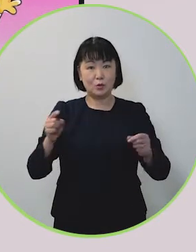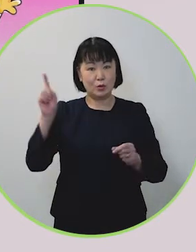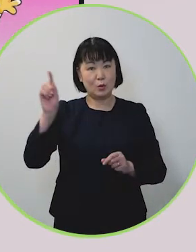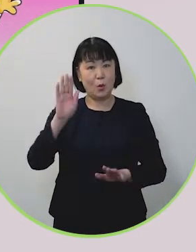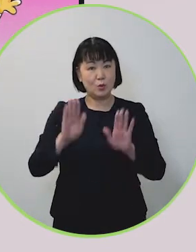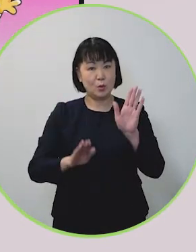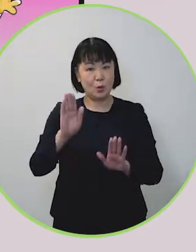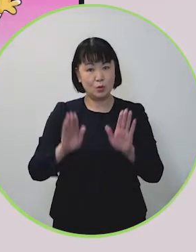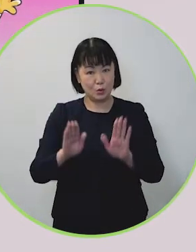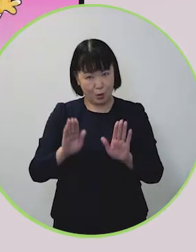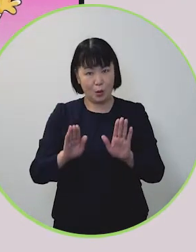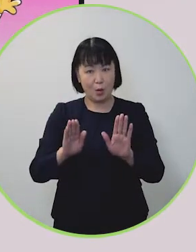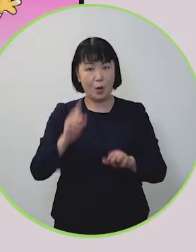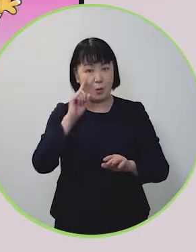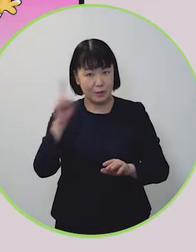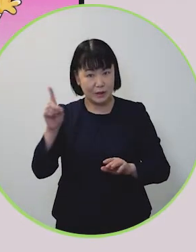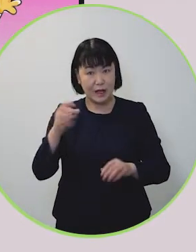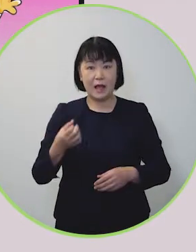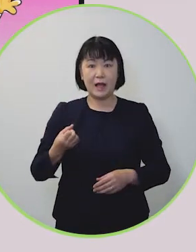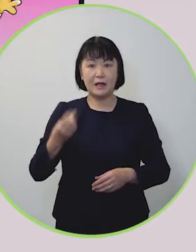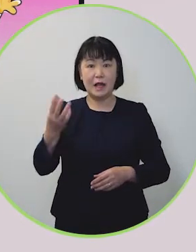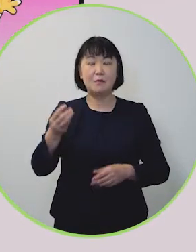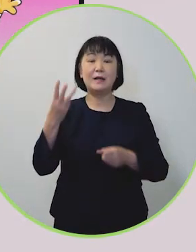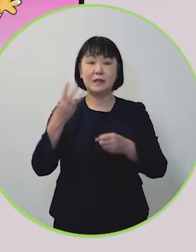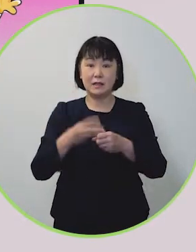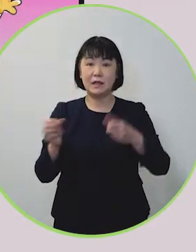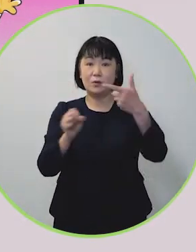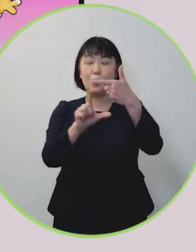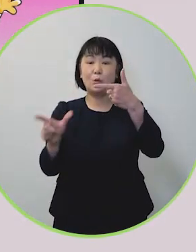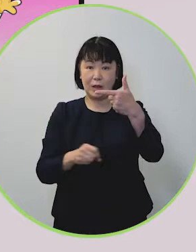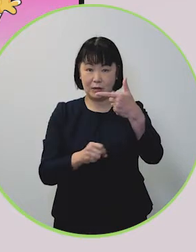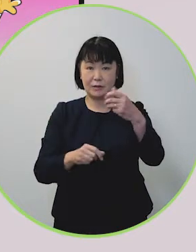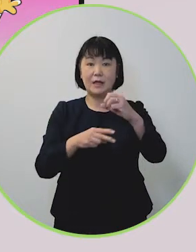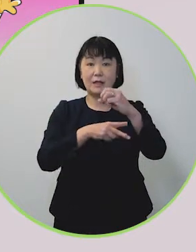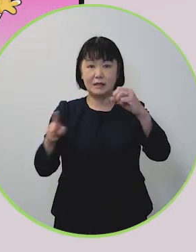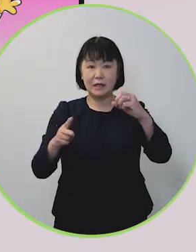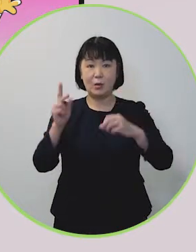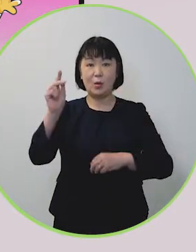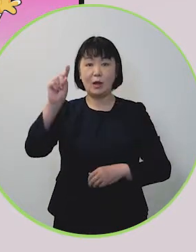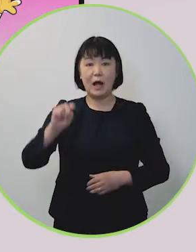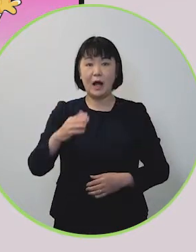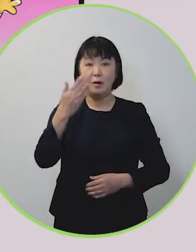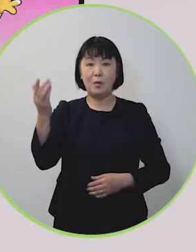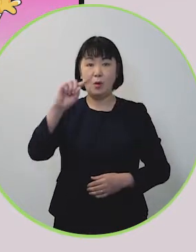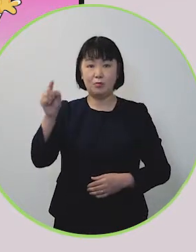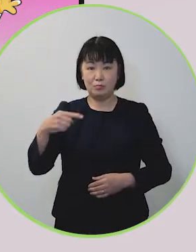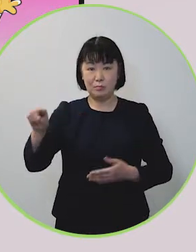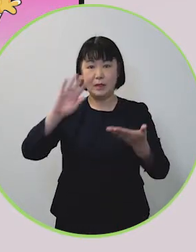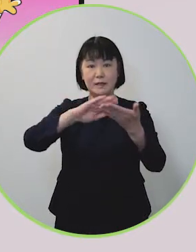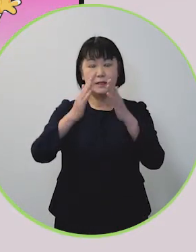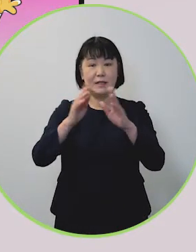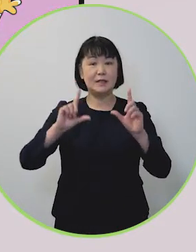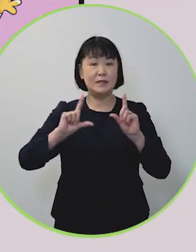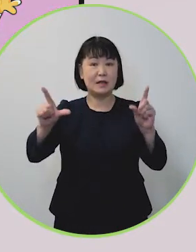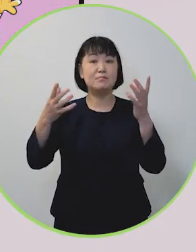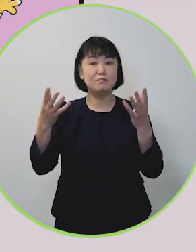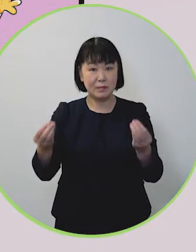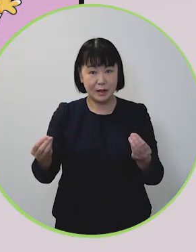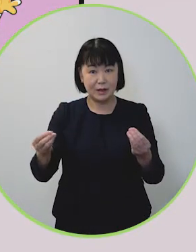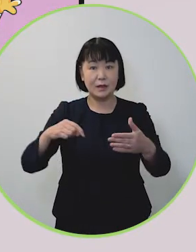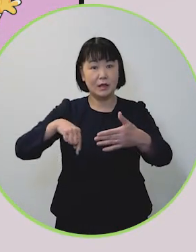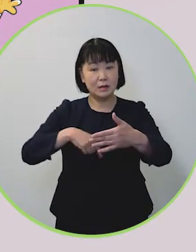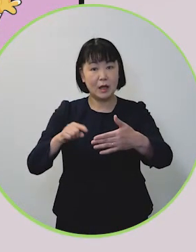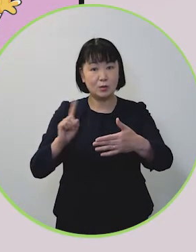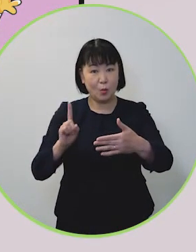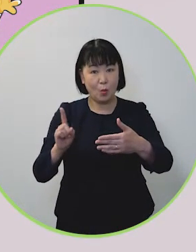動向などを踏まえ例は3年6月に帰宅ゼロカーボシティ宣言を表明この宣言